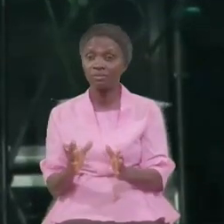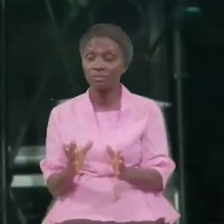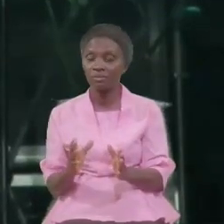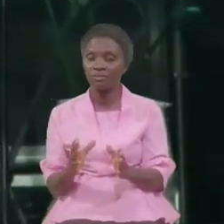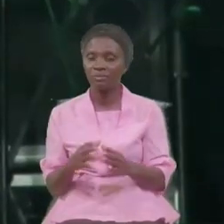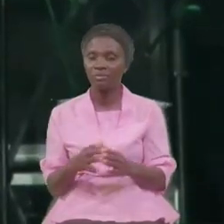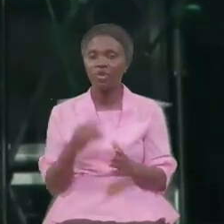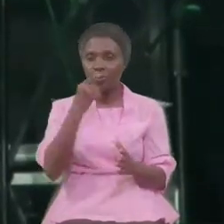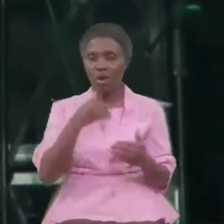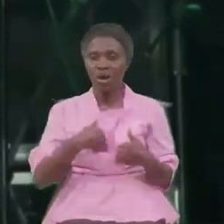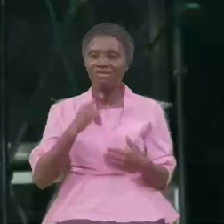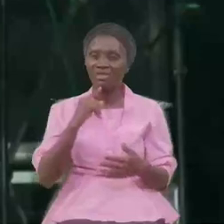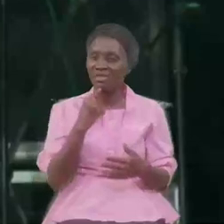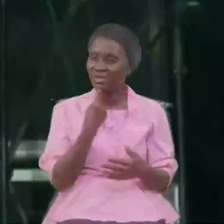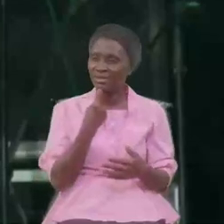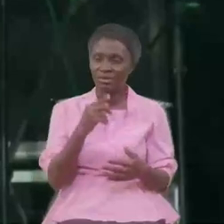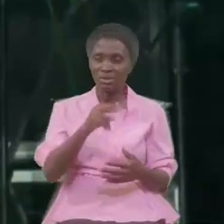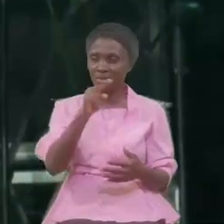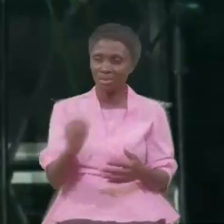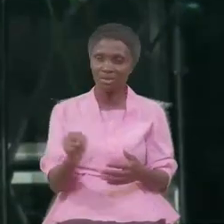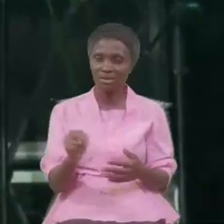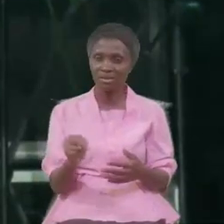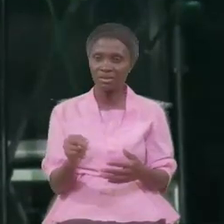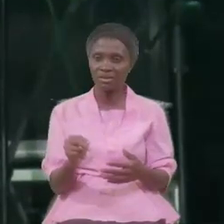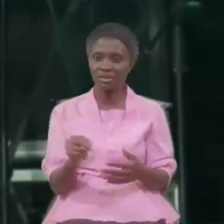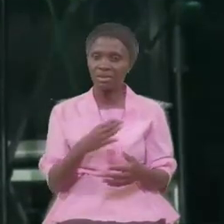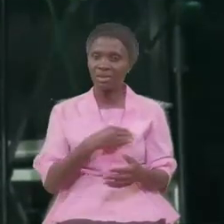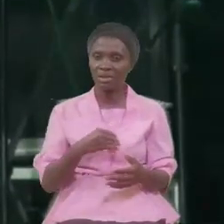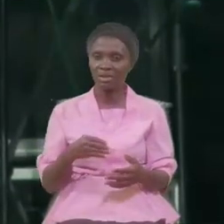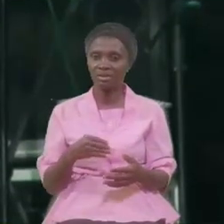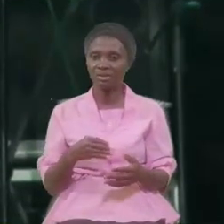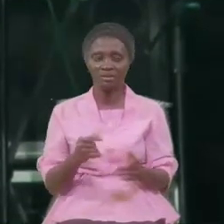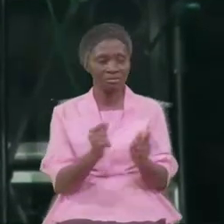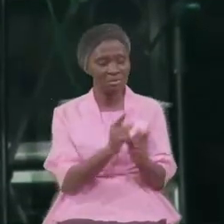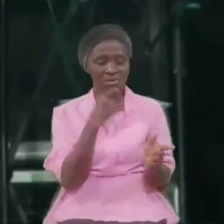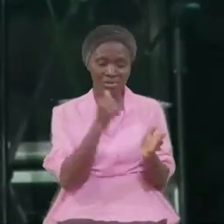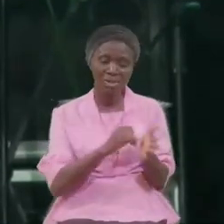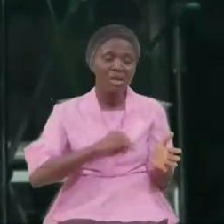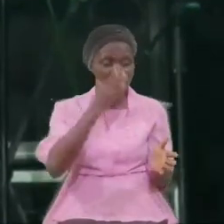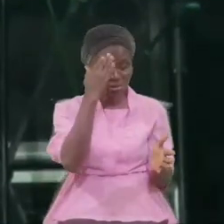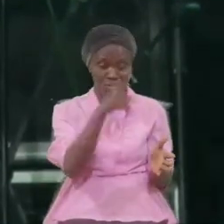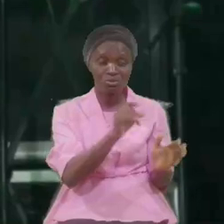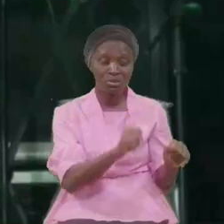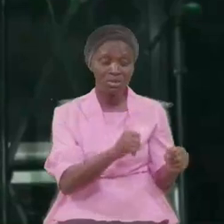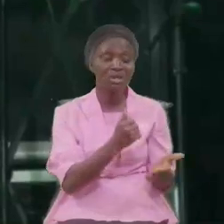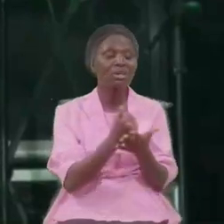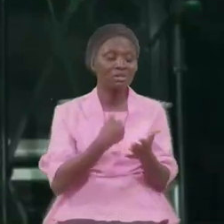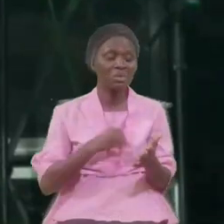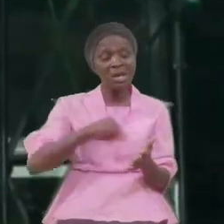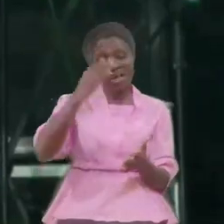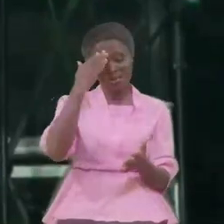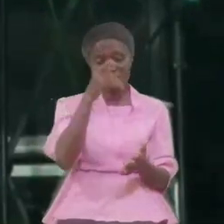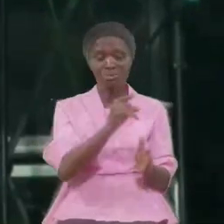Celui qui est dans un besoin urgent. Il disait, mais je sais que tu peux m'aider. Je sais que tu peux